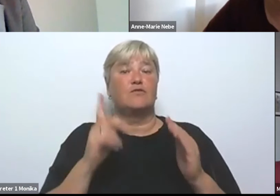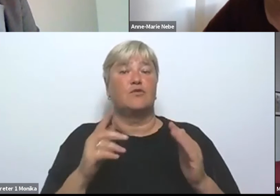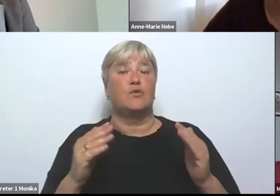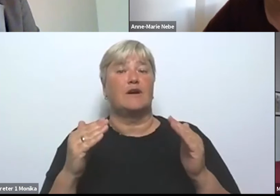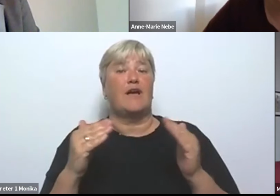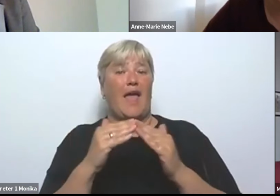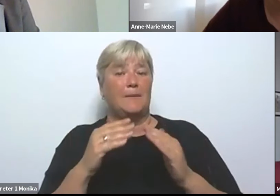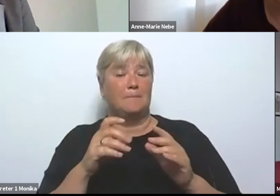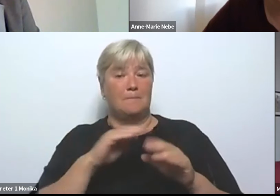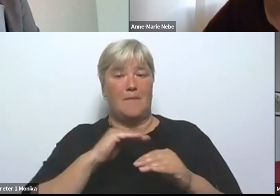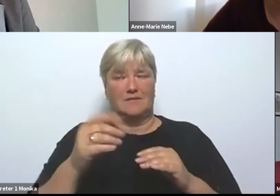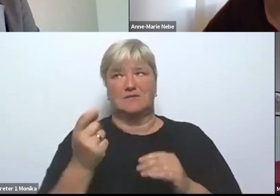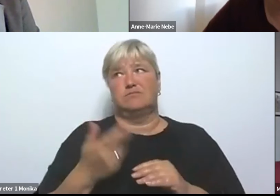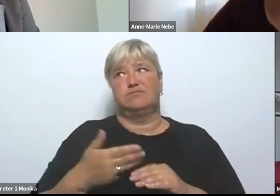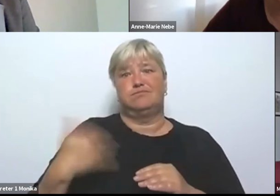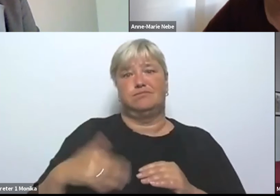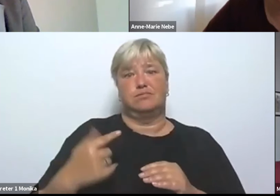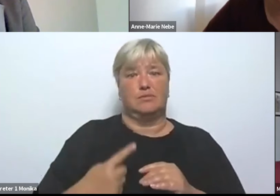es gelungen ist, die Person